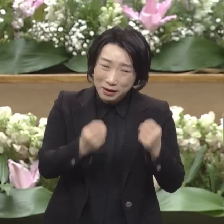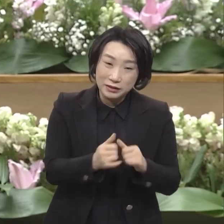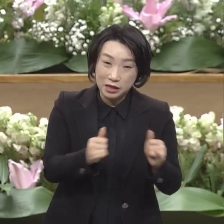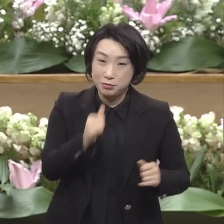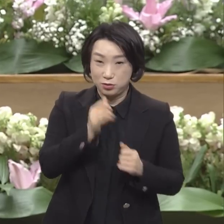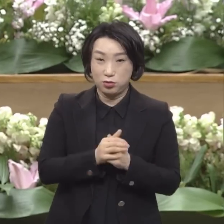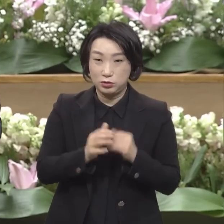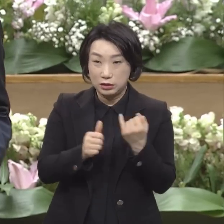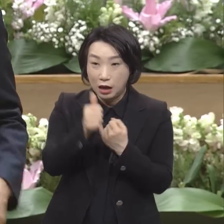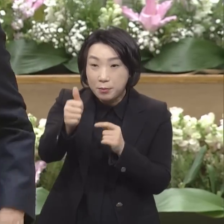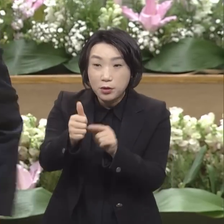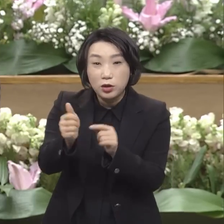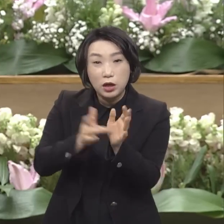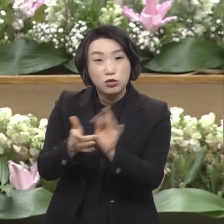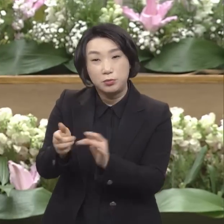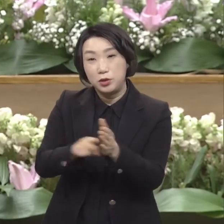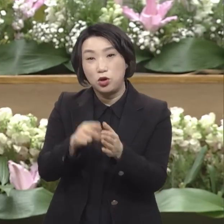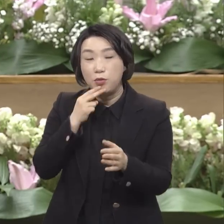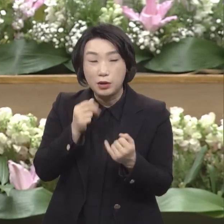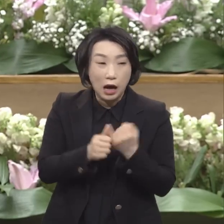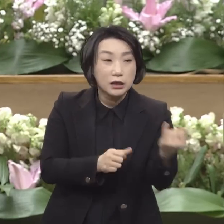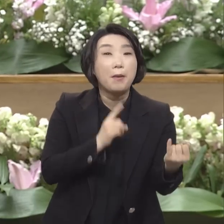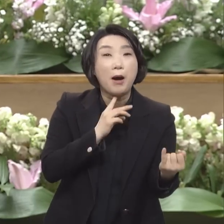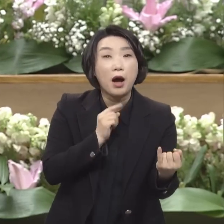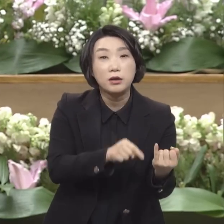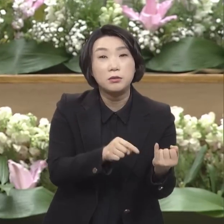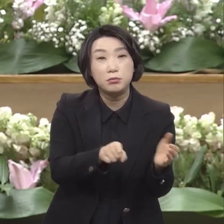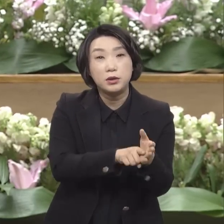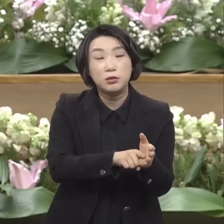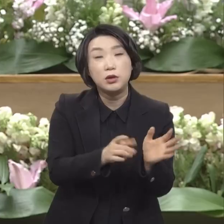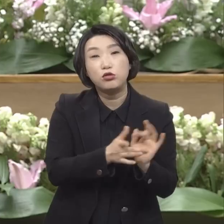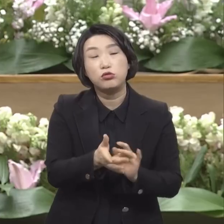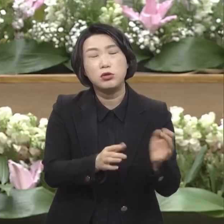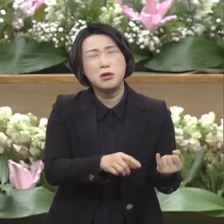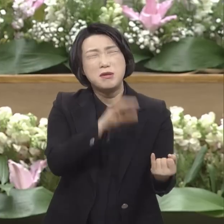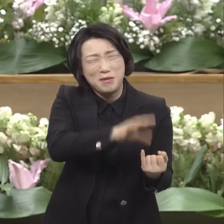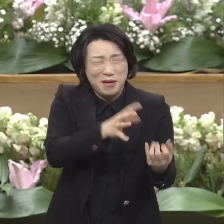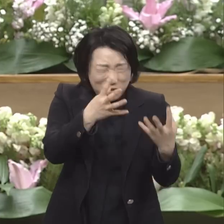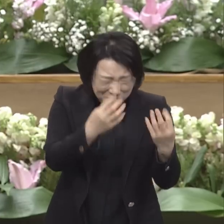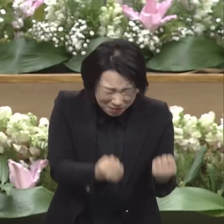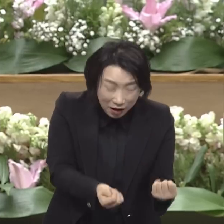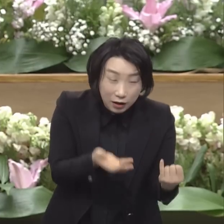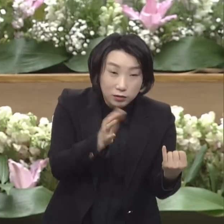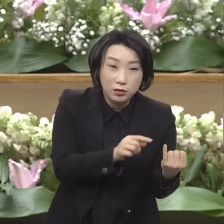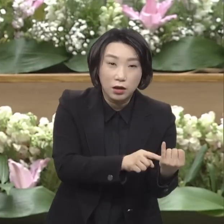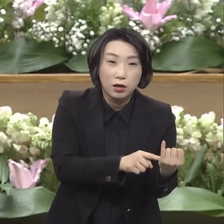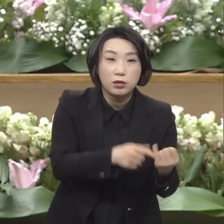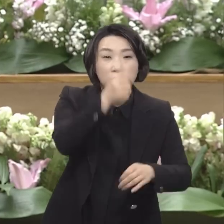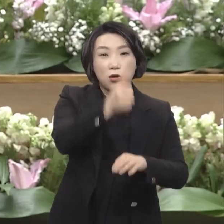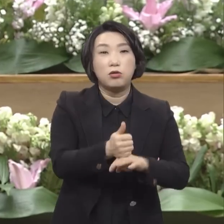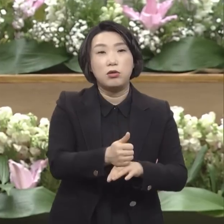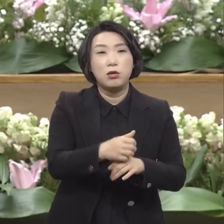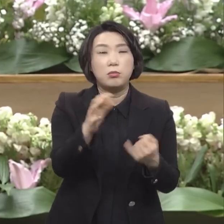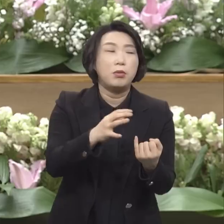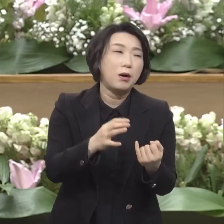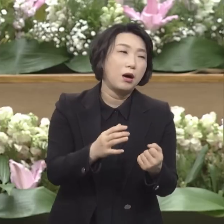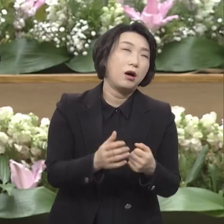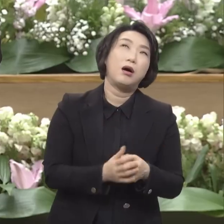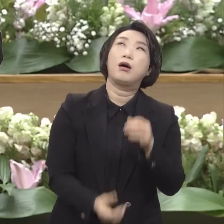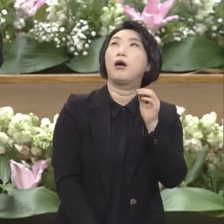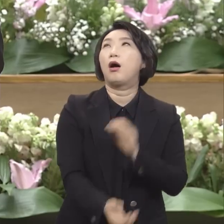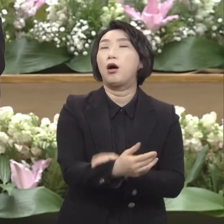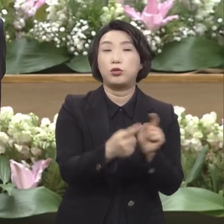사람들은 진짜 핍박 엄청나게 받았습니다. 핍박 받으면서 결국은 핍박에 못 이겨서 교회 못 나온 사람도